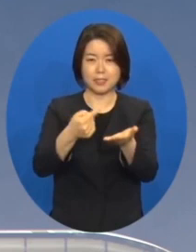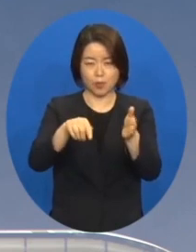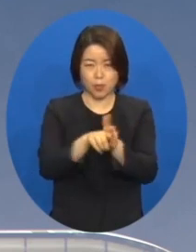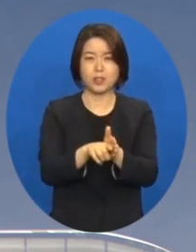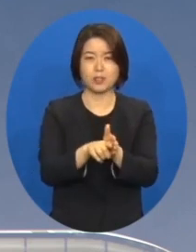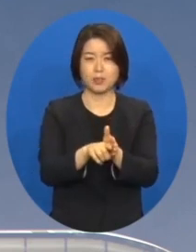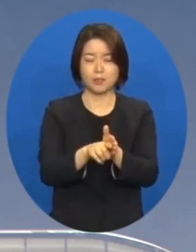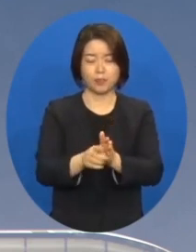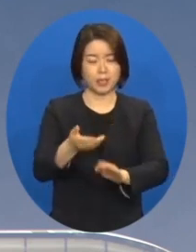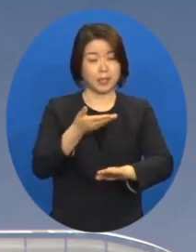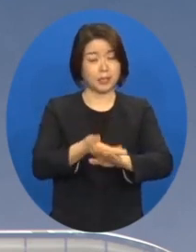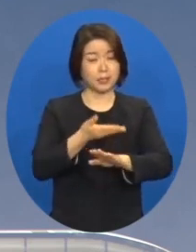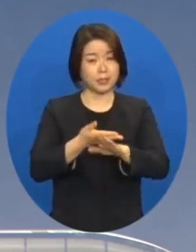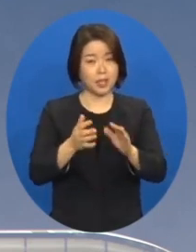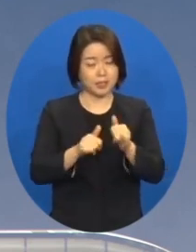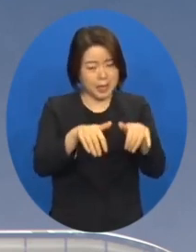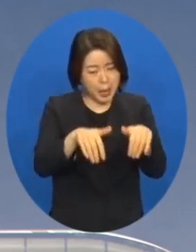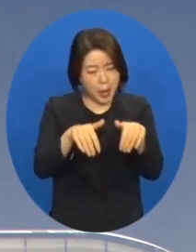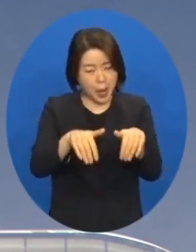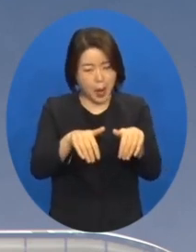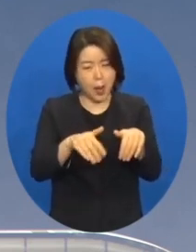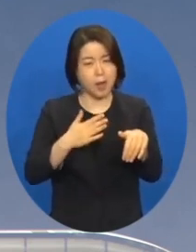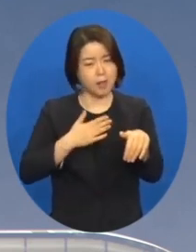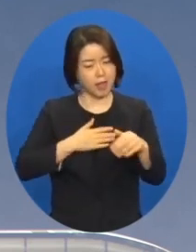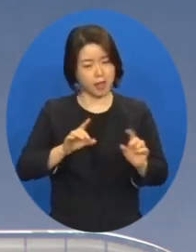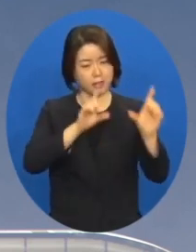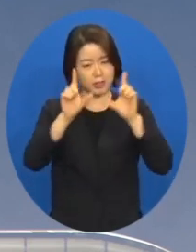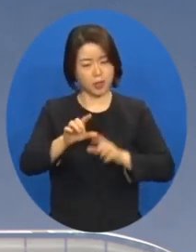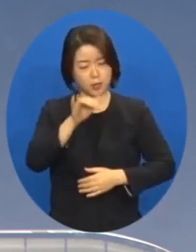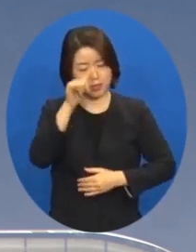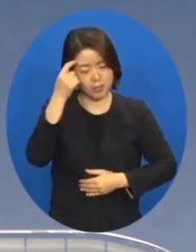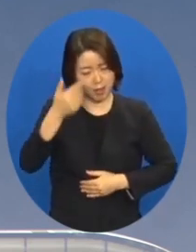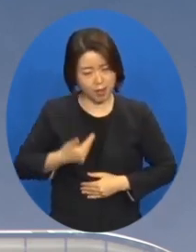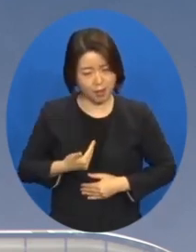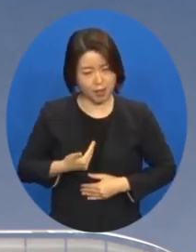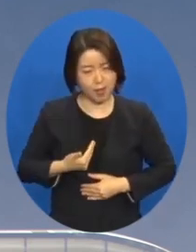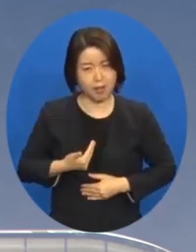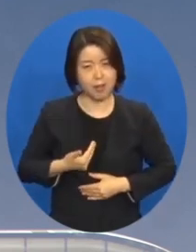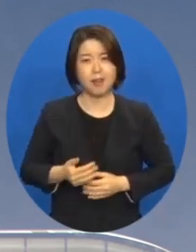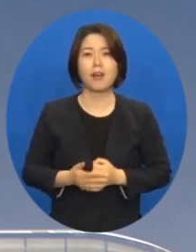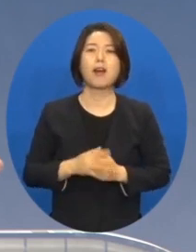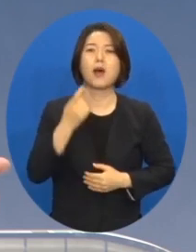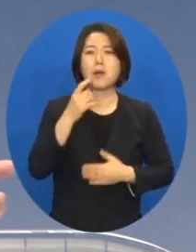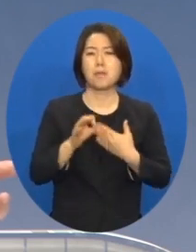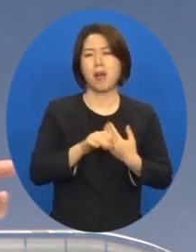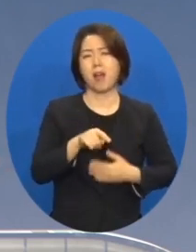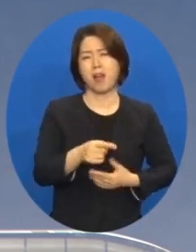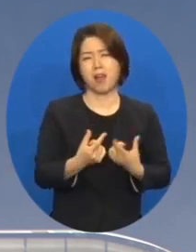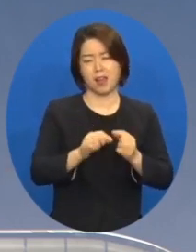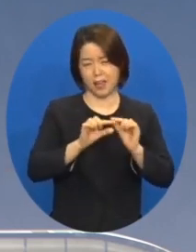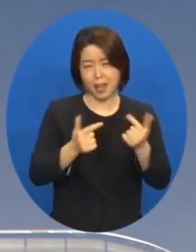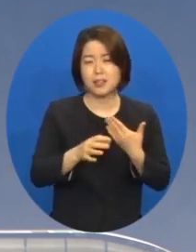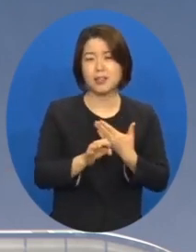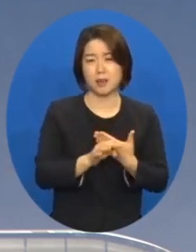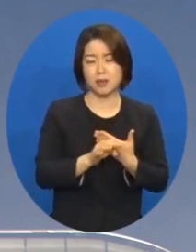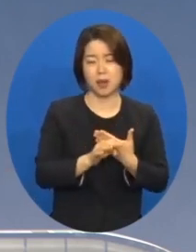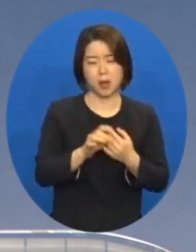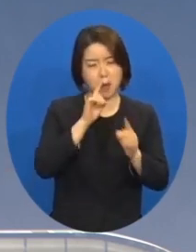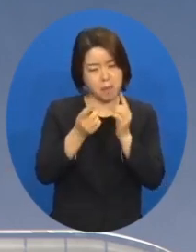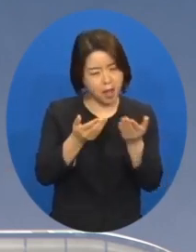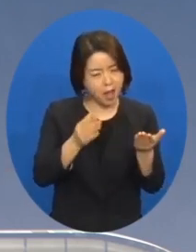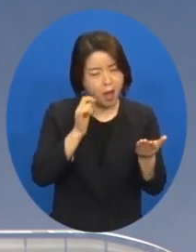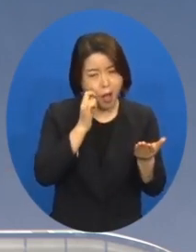사람의 종처럼 그렇게 나는 살고 있는 건가? 만약에 그렇지 않다면, 그렇게 말할 수